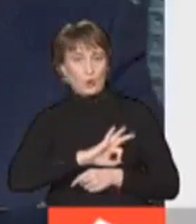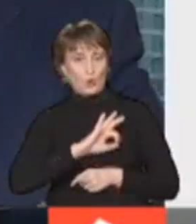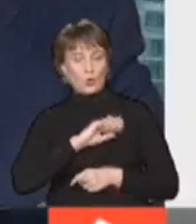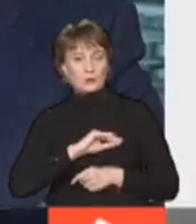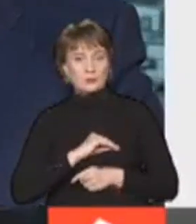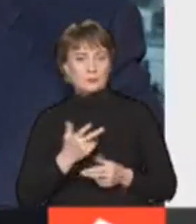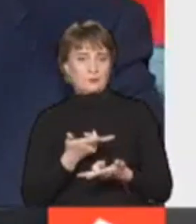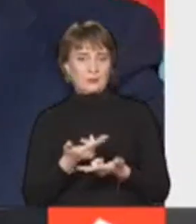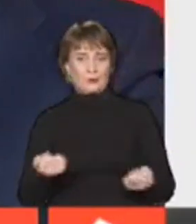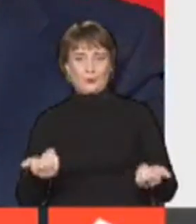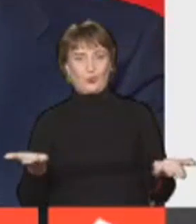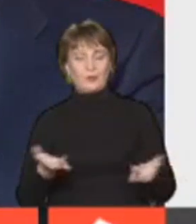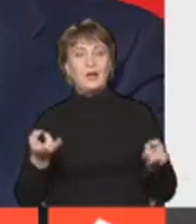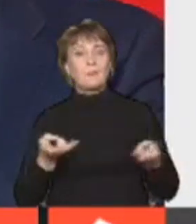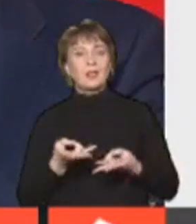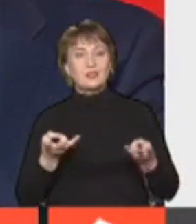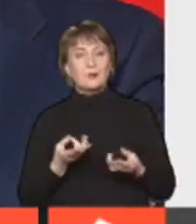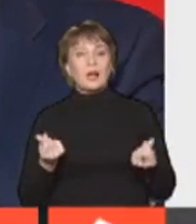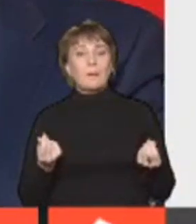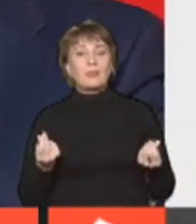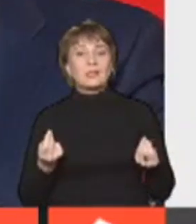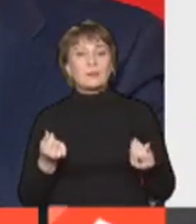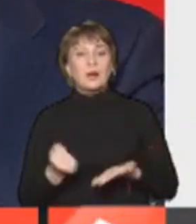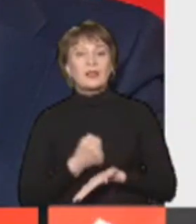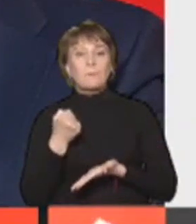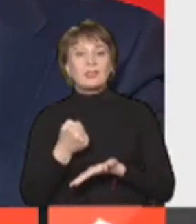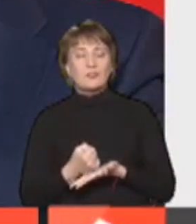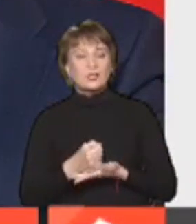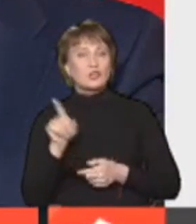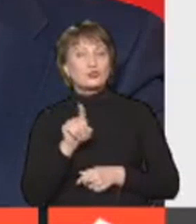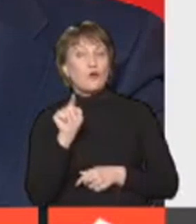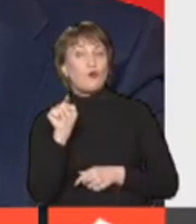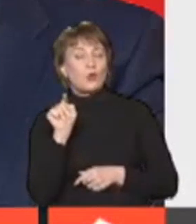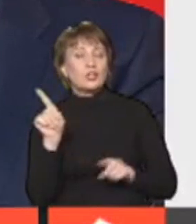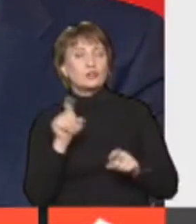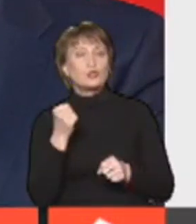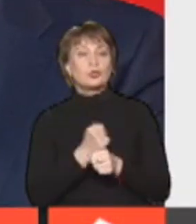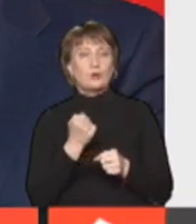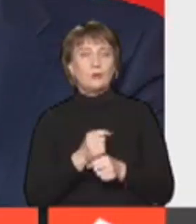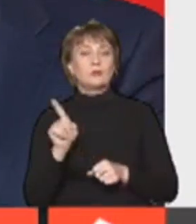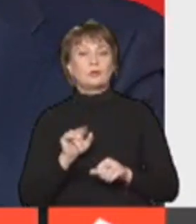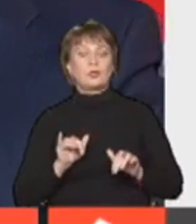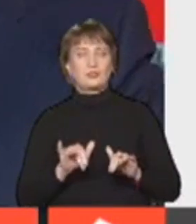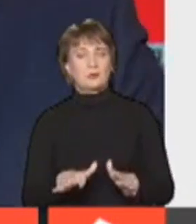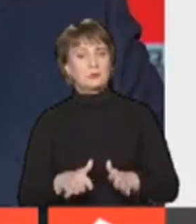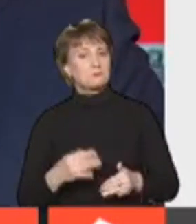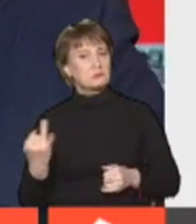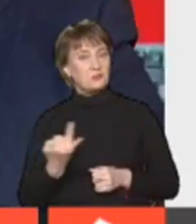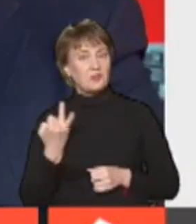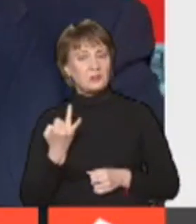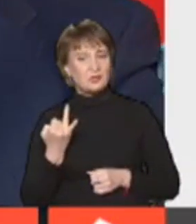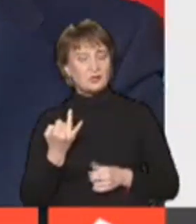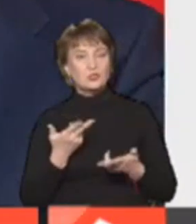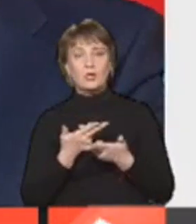вони, безумовно, так. Да, ну, потрібно матеріальне підтвердження, що вони щось роблять, щось діють. О, це фантастично, да.